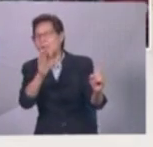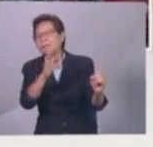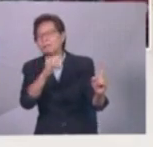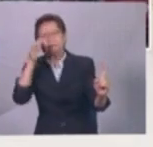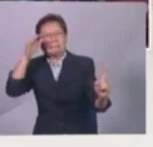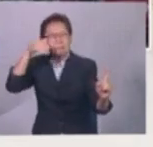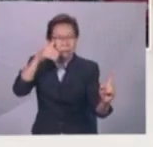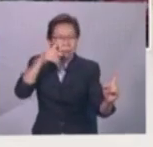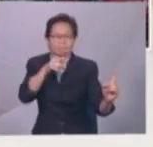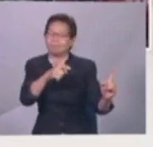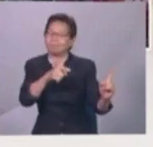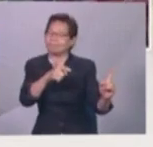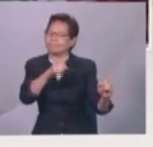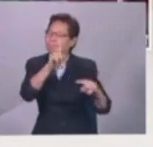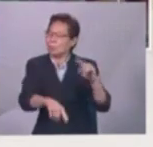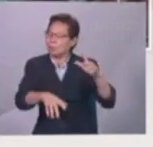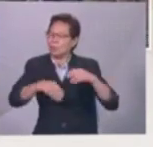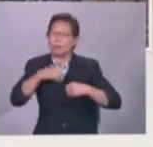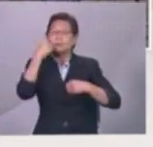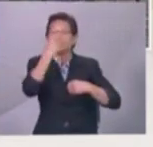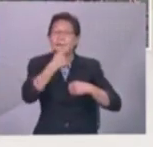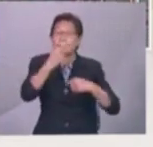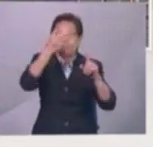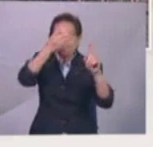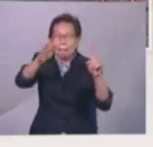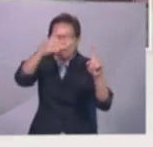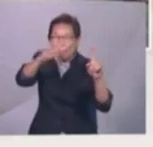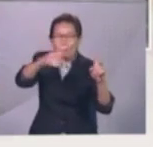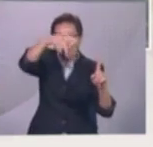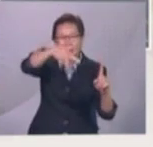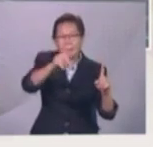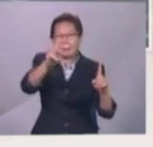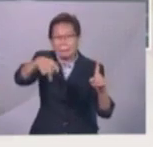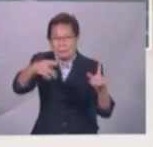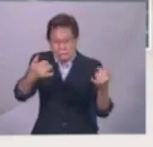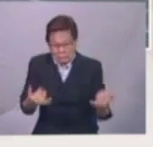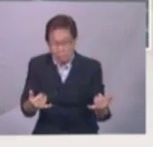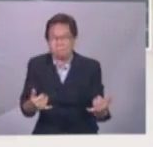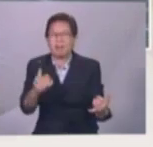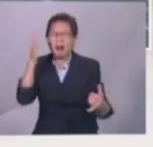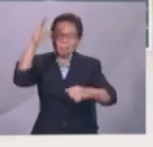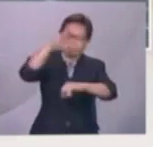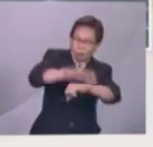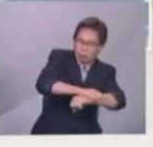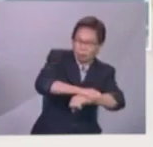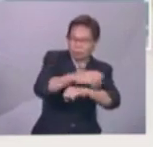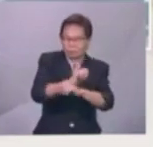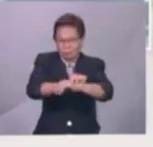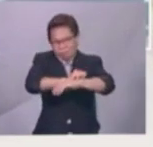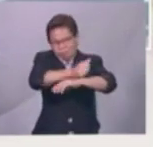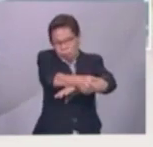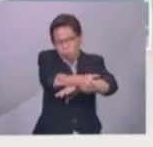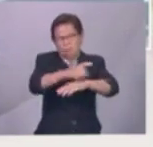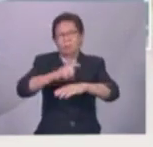yang tidak ataupun engkar mematuhi PKP kali ini akan ditangkap dan dituduh